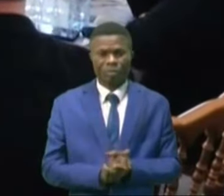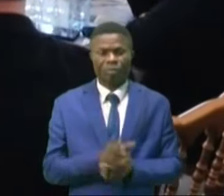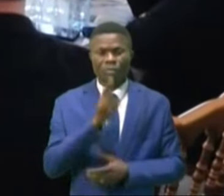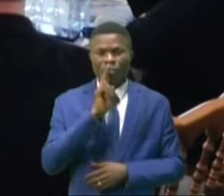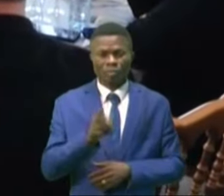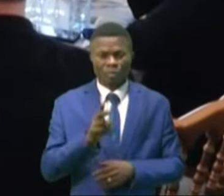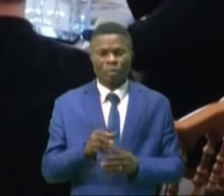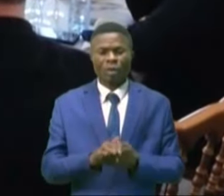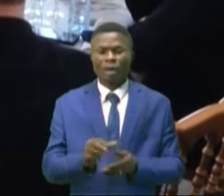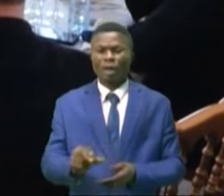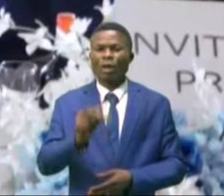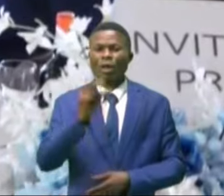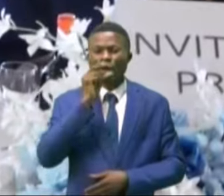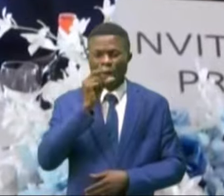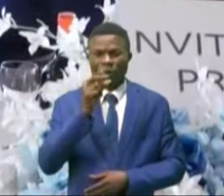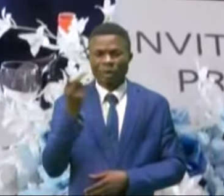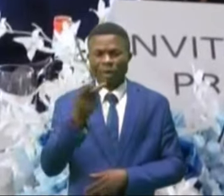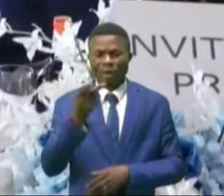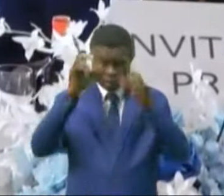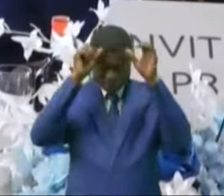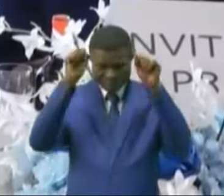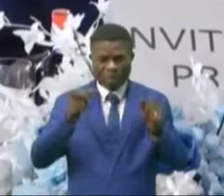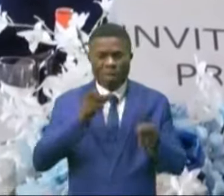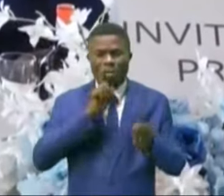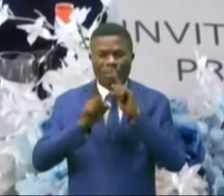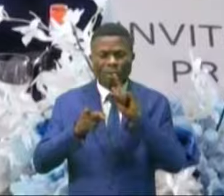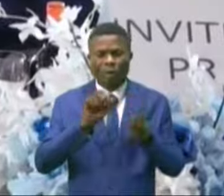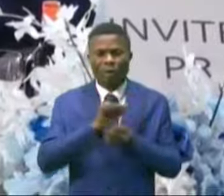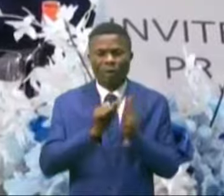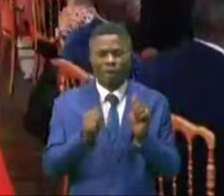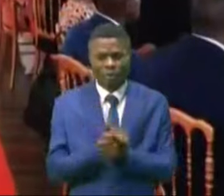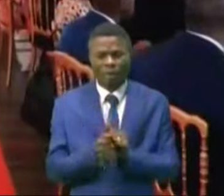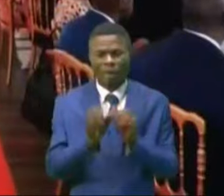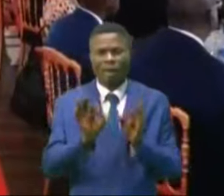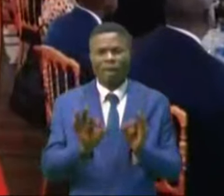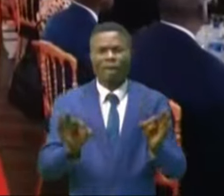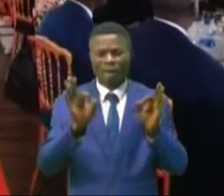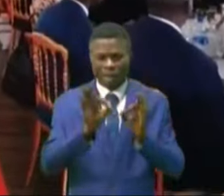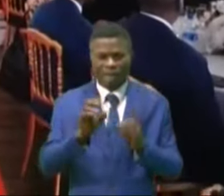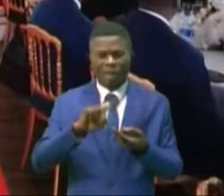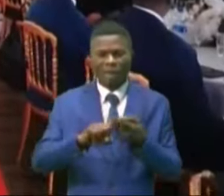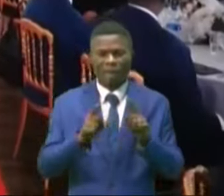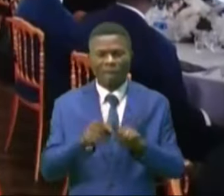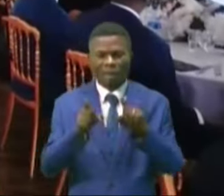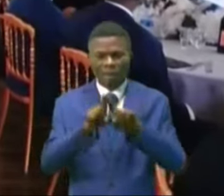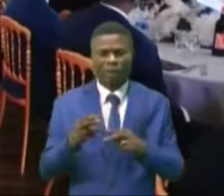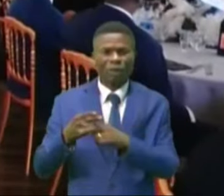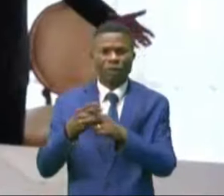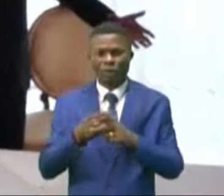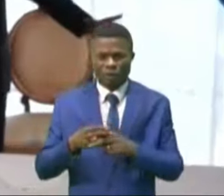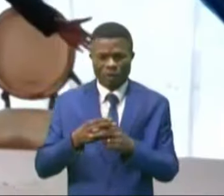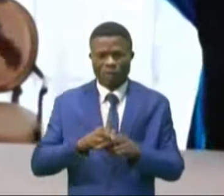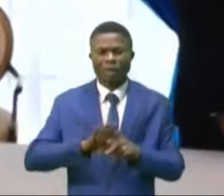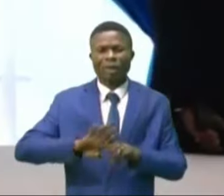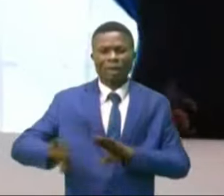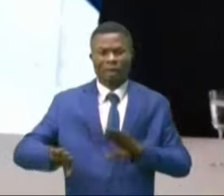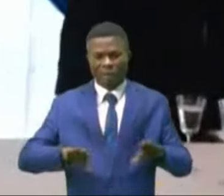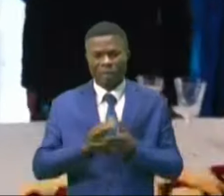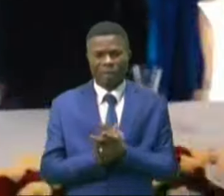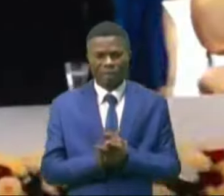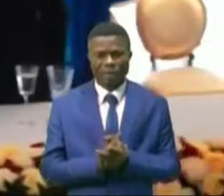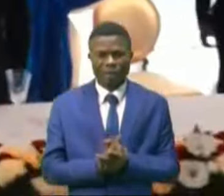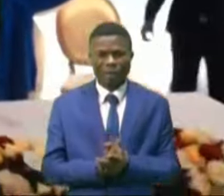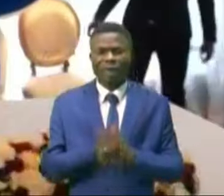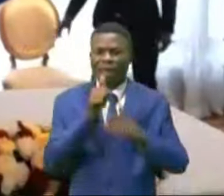pendant ces cocktails que les deux présidents ont évoqué les questions liées à leur relation et même celles qui divisent. Il n'est un secret